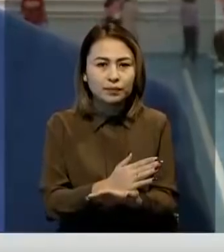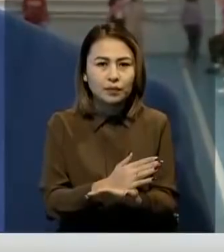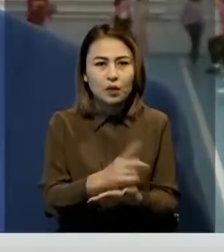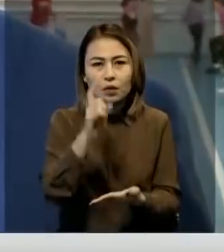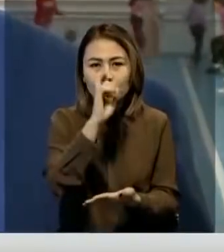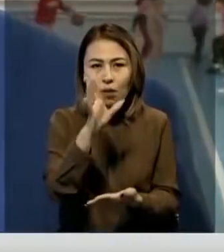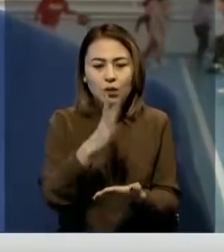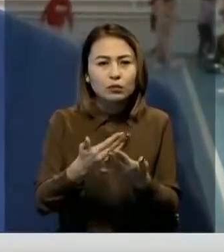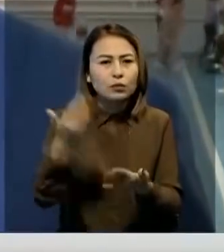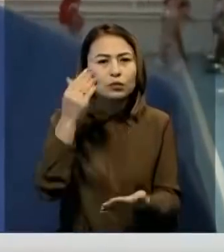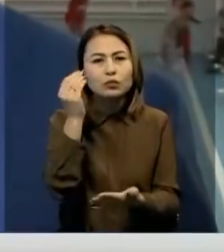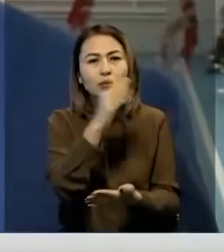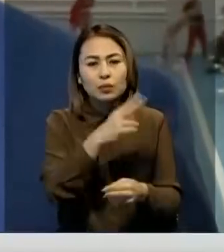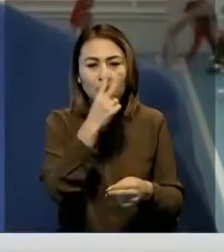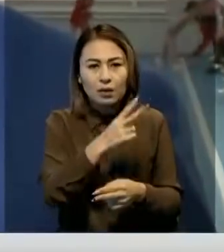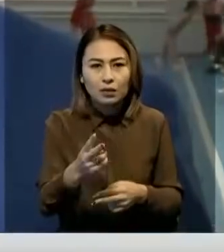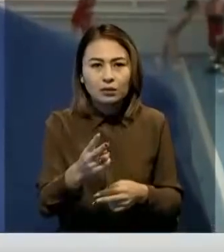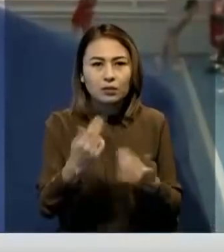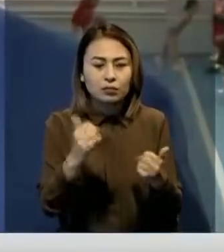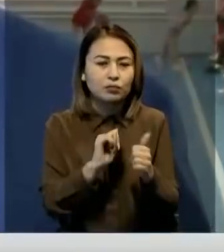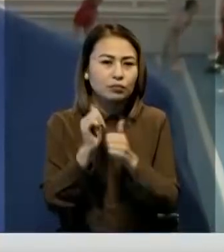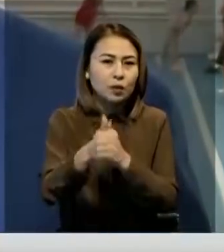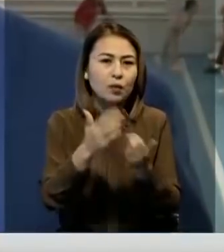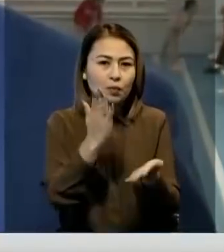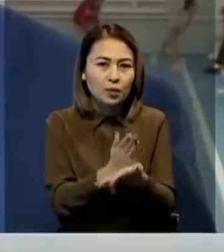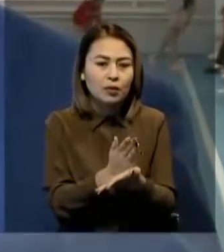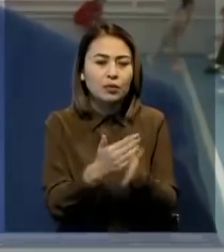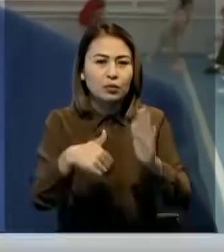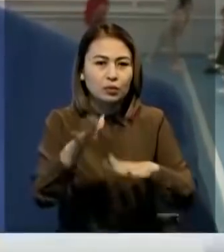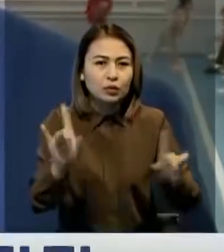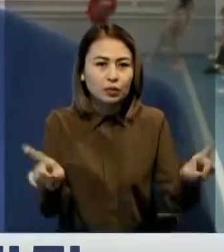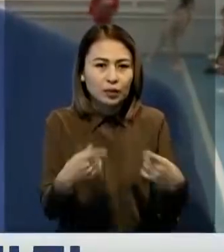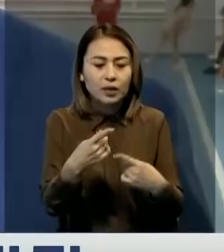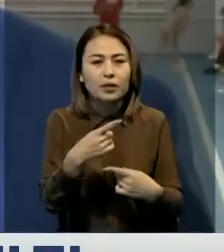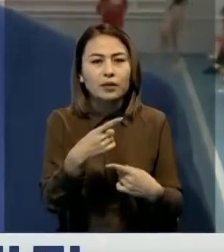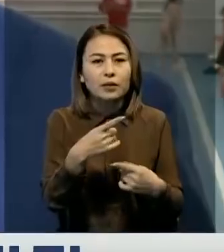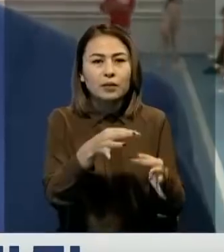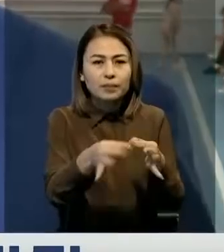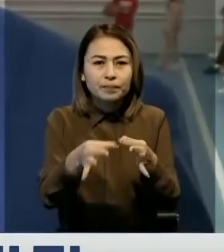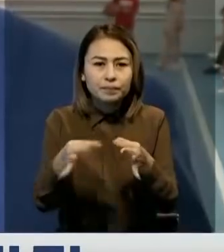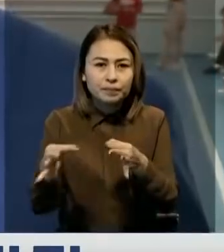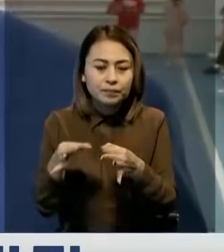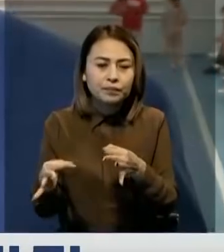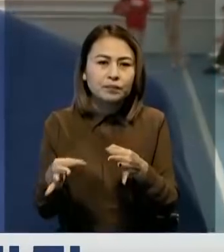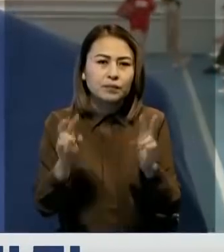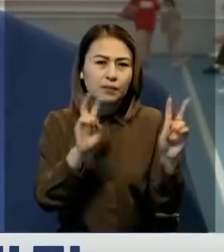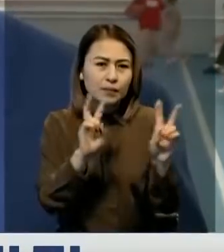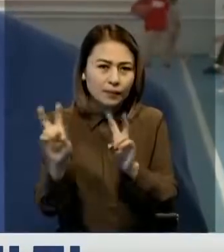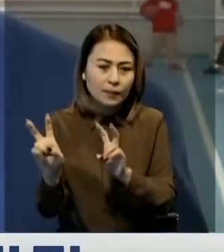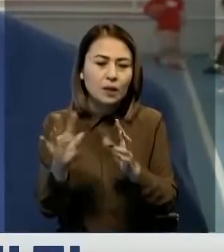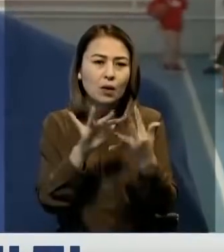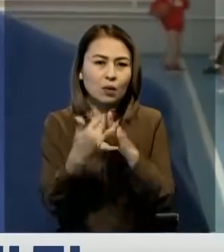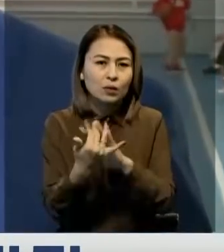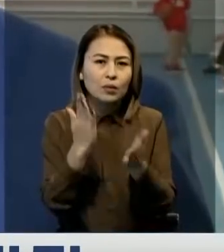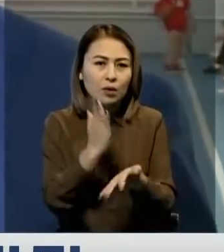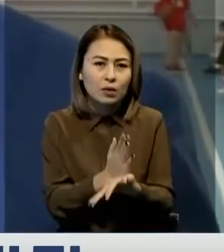емес. Бұрынға қарағанда қазір Алғабас елді мекенінде бар, Еңбекші ауылында бар, Жөлек ауылында бар, Бестам